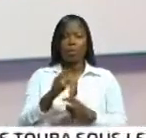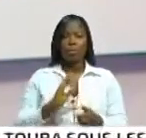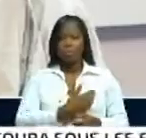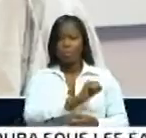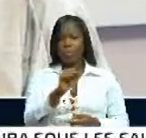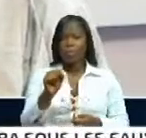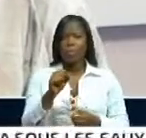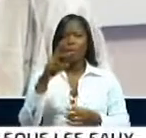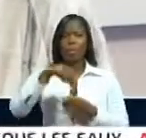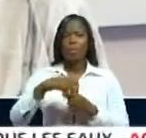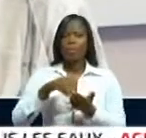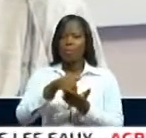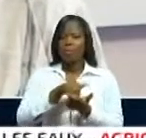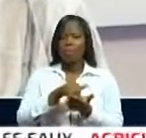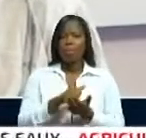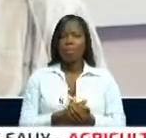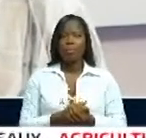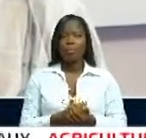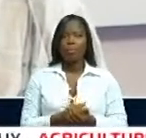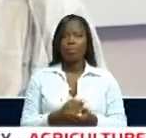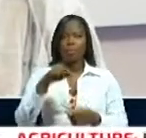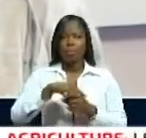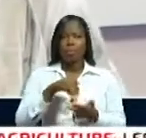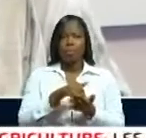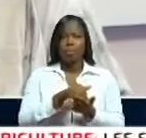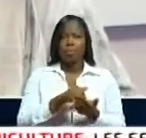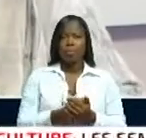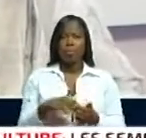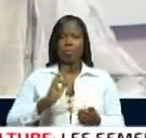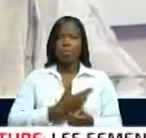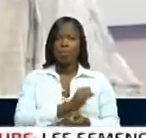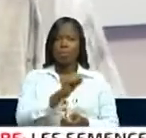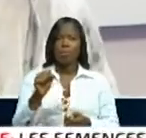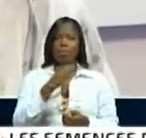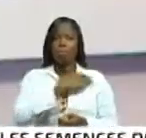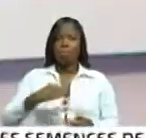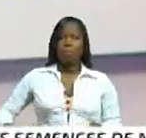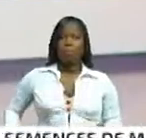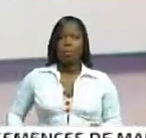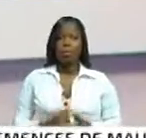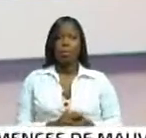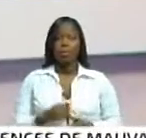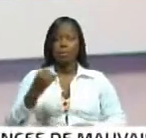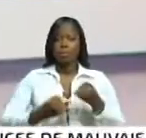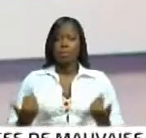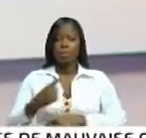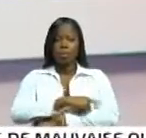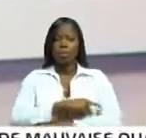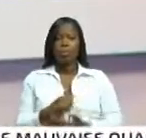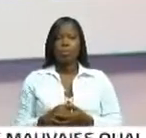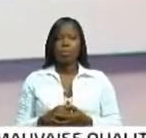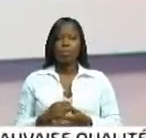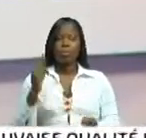la partie faible commencé à la partie retrouvée parce que nous sommes les verts mais si aujourd'hui nous nous retrouvons